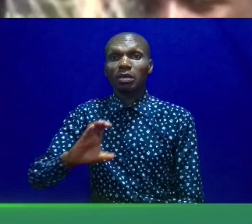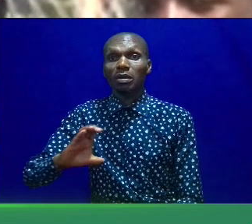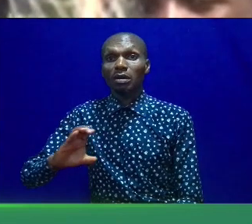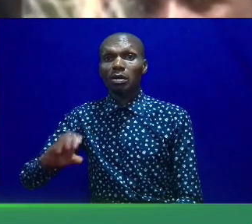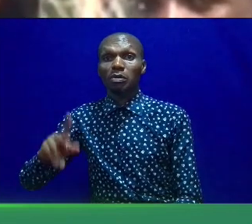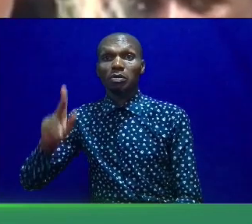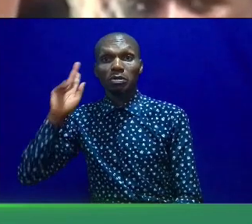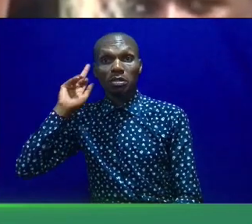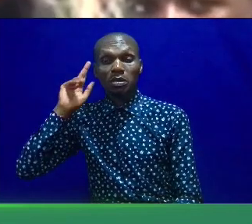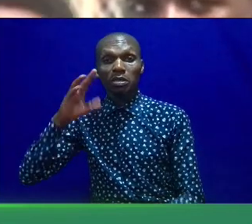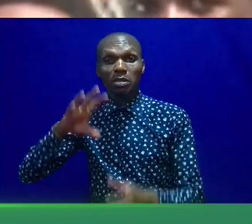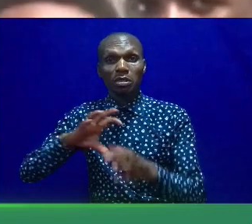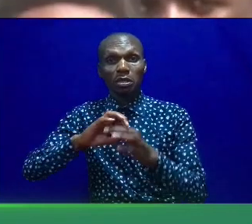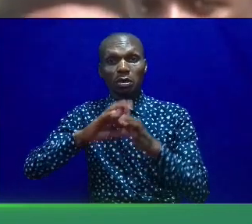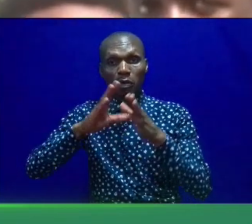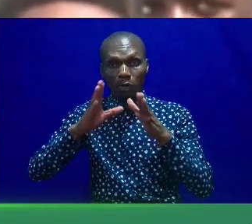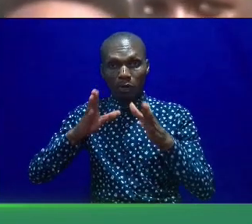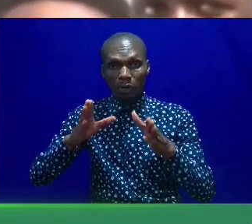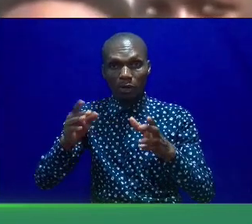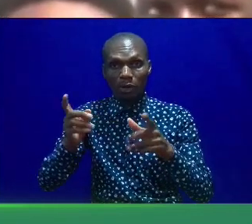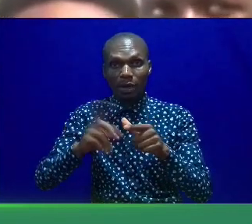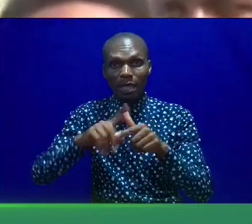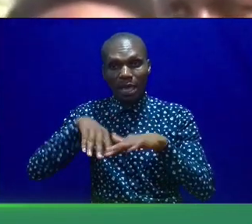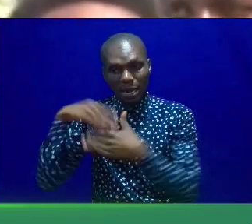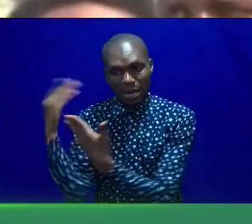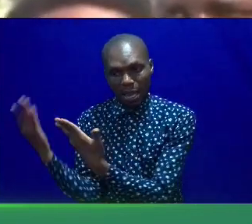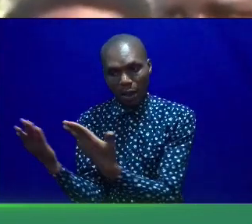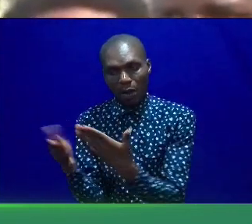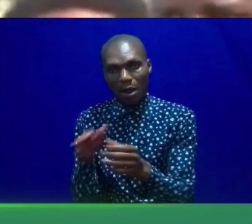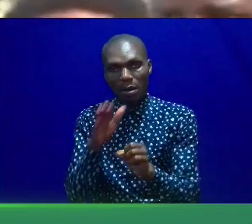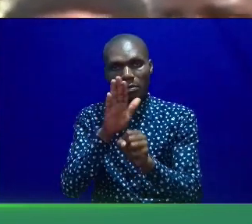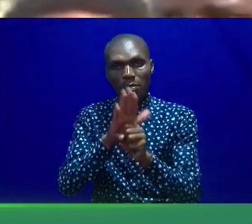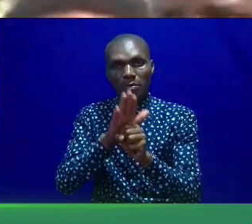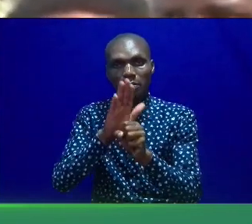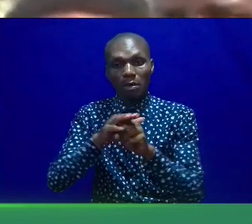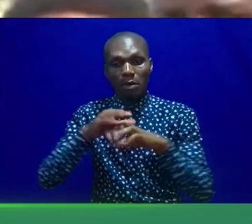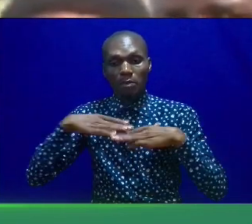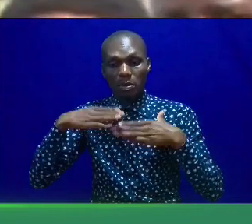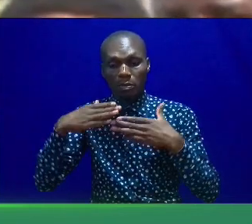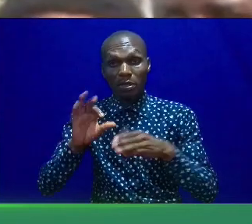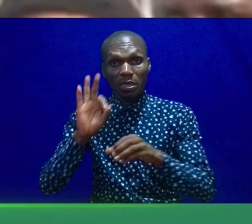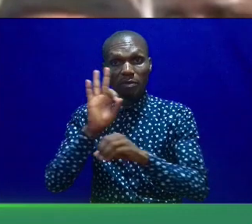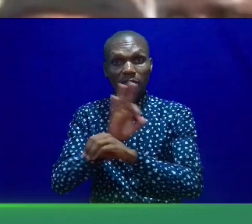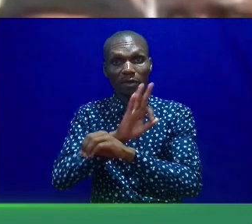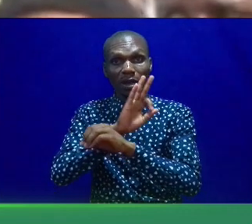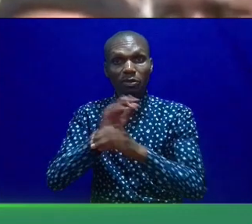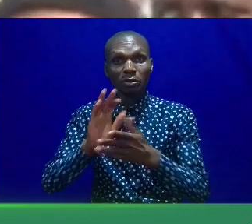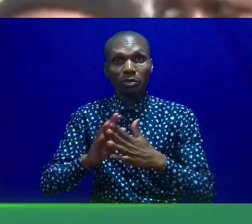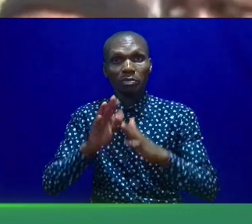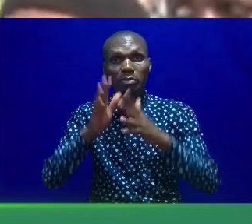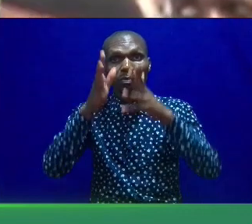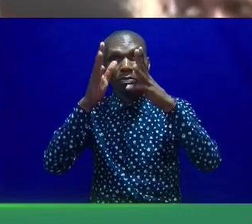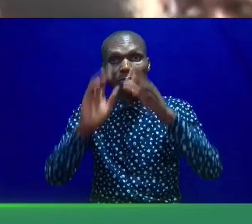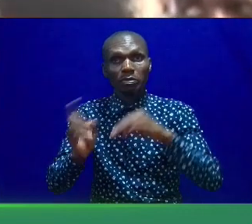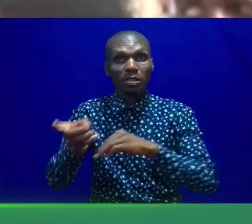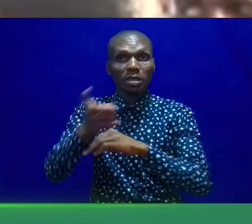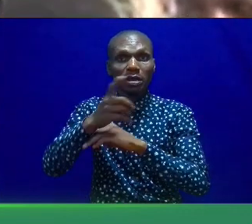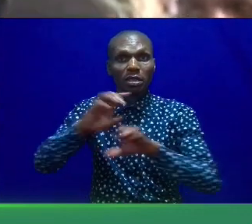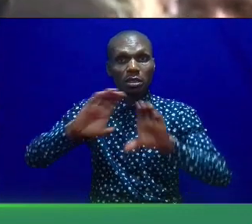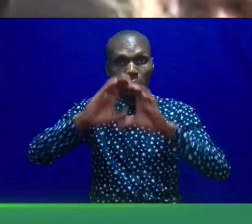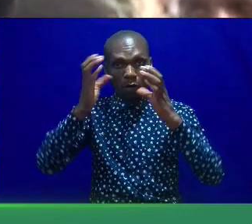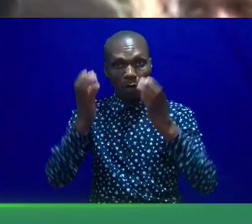County. Nataka kuwakaribisha wote katika hafla hii ya kusherekea siku ya ukimwi